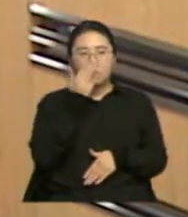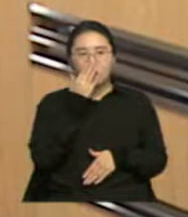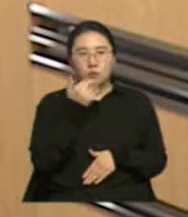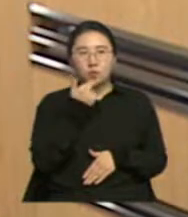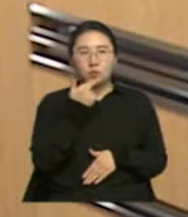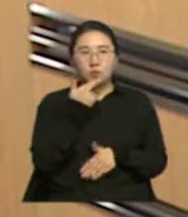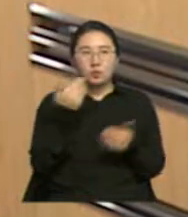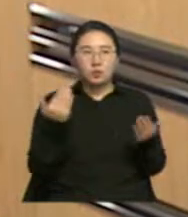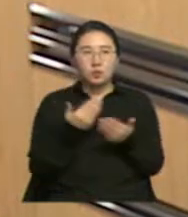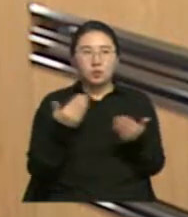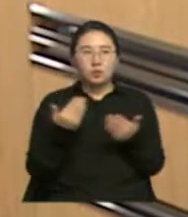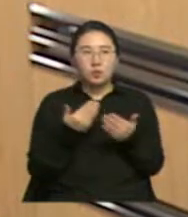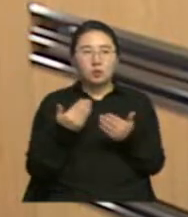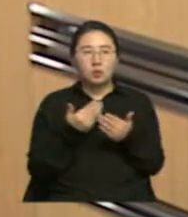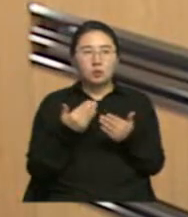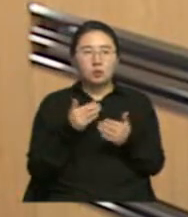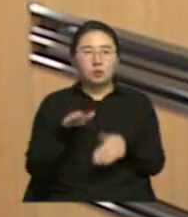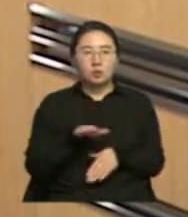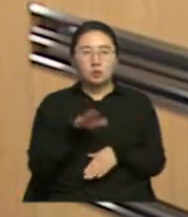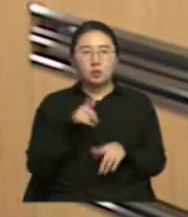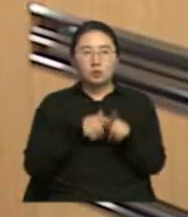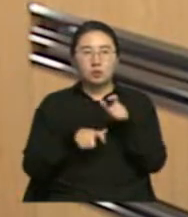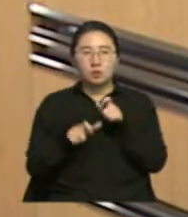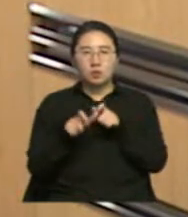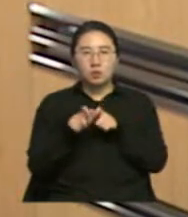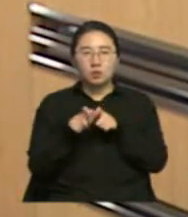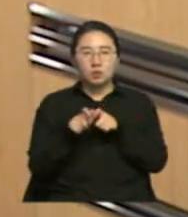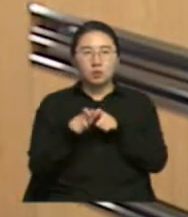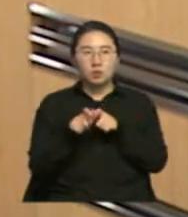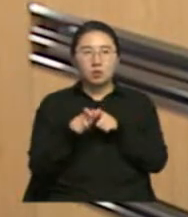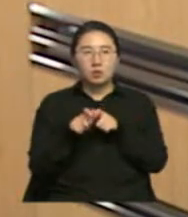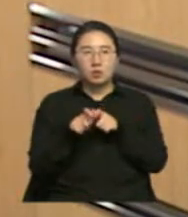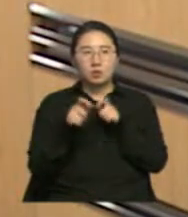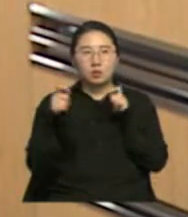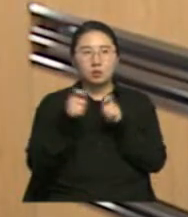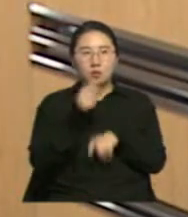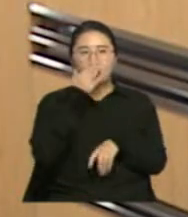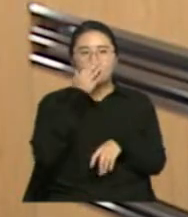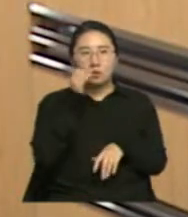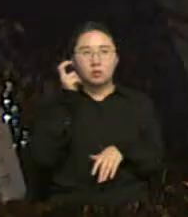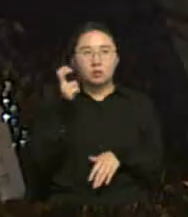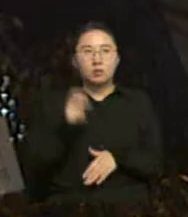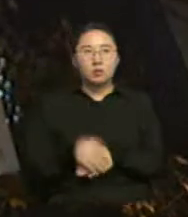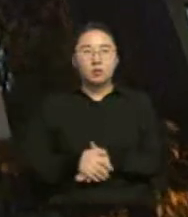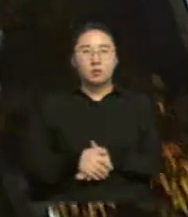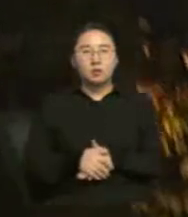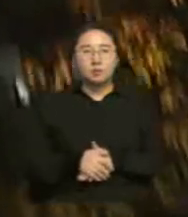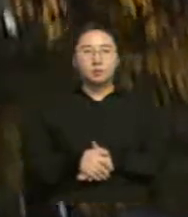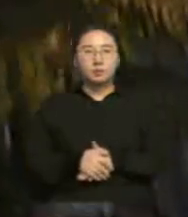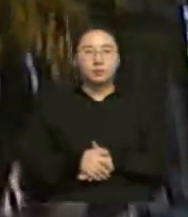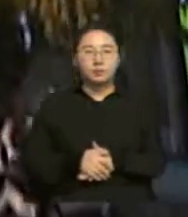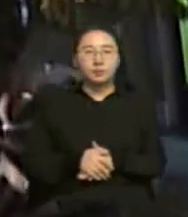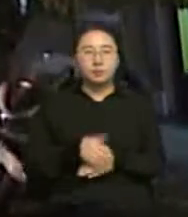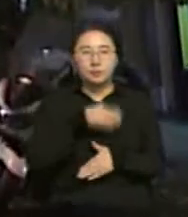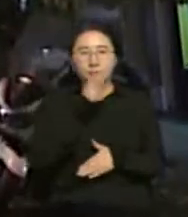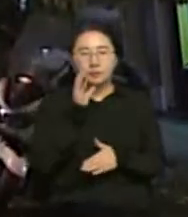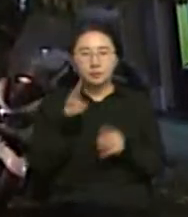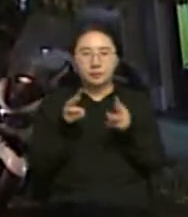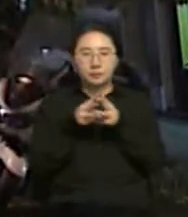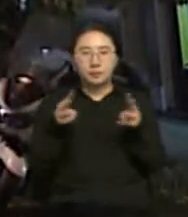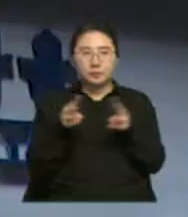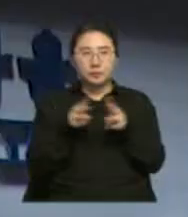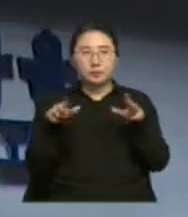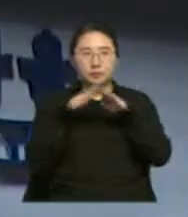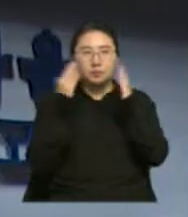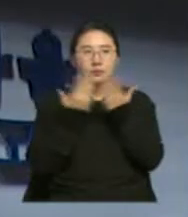수 없는 일을 저희가 이제 조금 더 가까이 갈수 있을 것 같아요. 신당 경로당 3층에